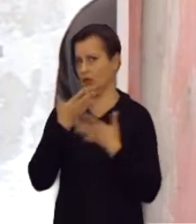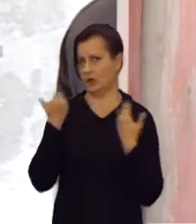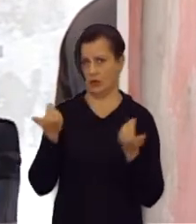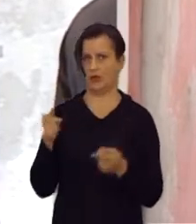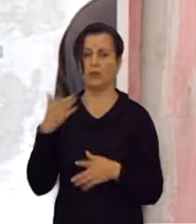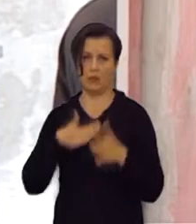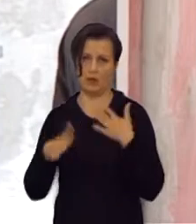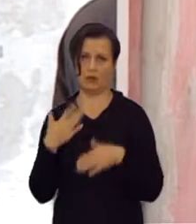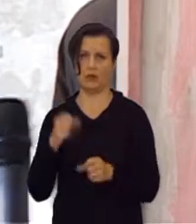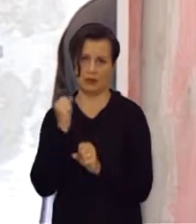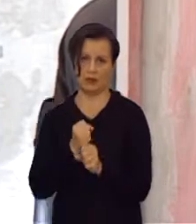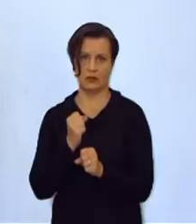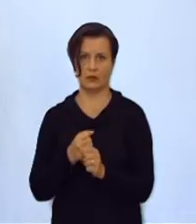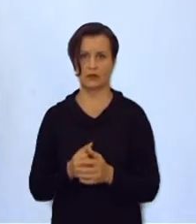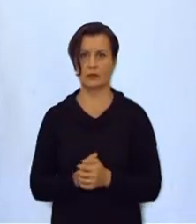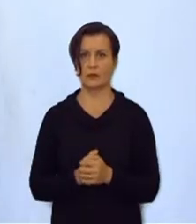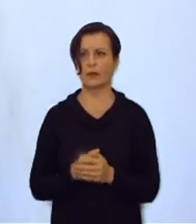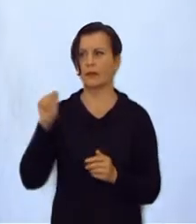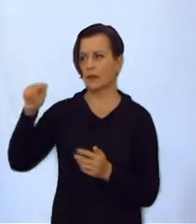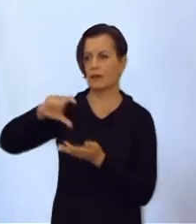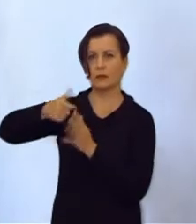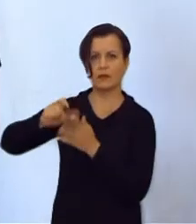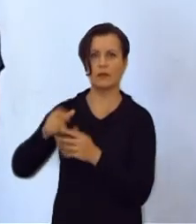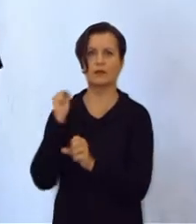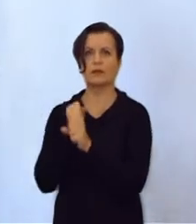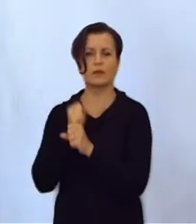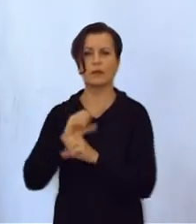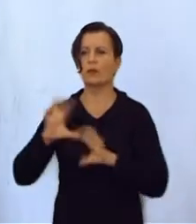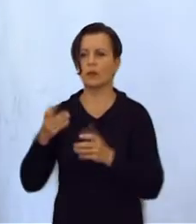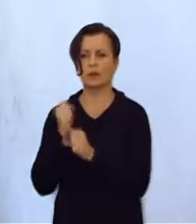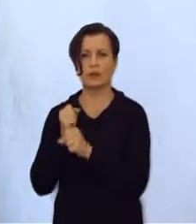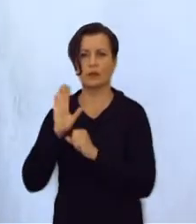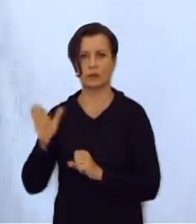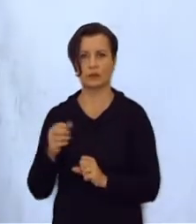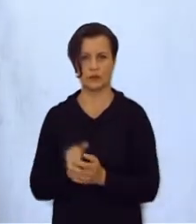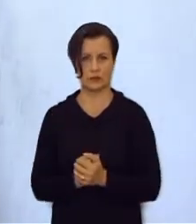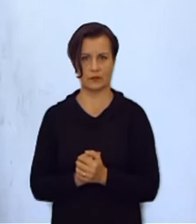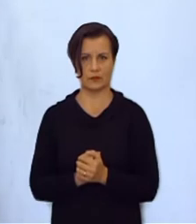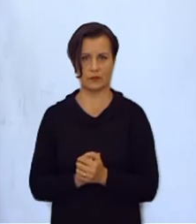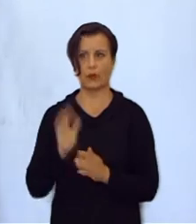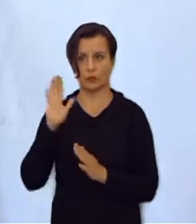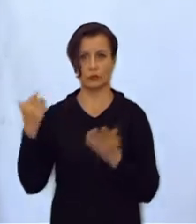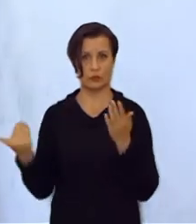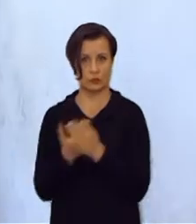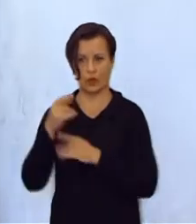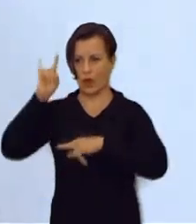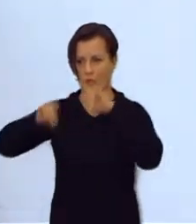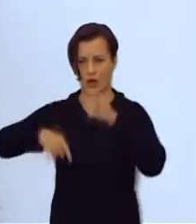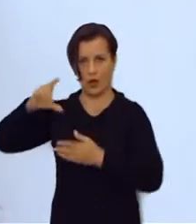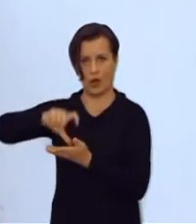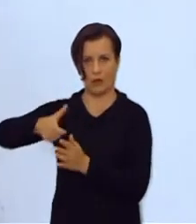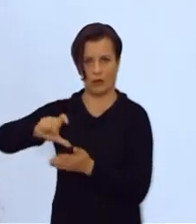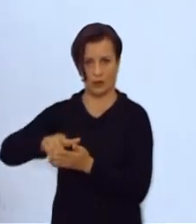nors dirba, patenkinti. Ką šitam kambarį padarysit, kokie darbai bus atlikti? Bus iš naujo